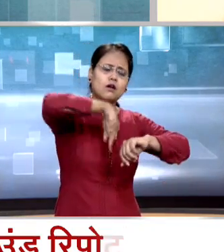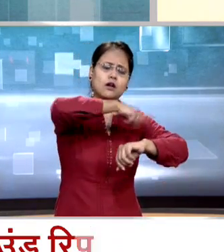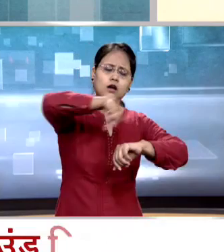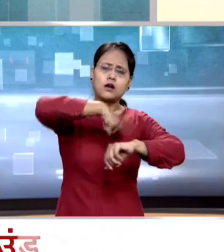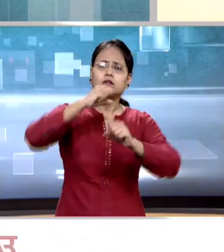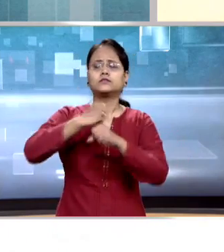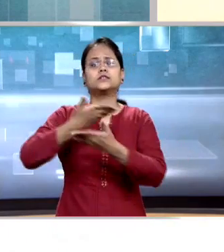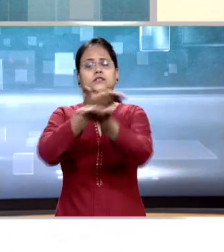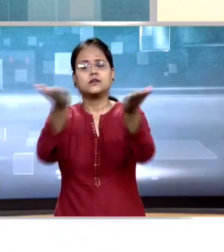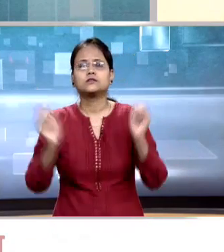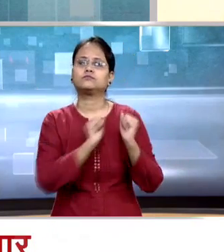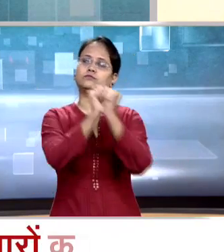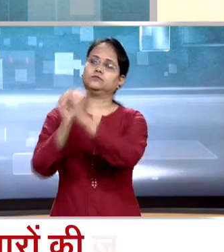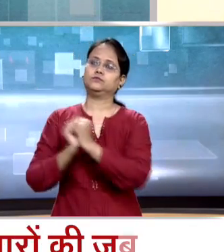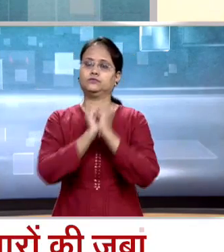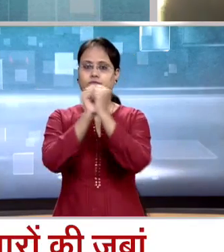आम लोगों के बीच ही बिताते हैं।